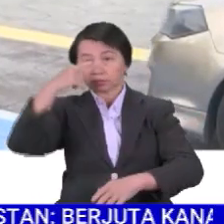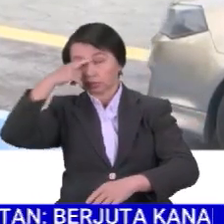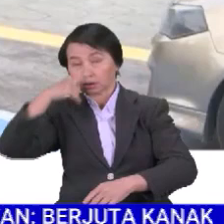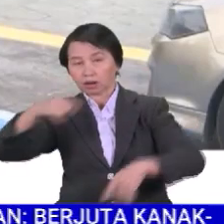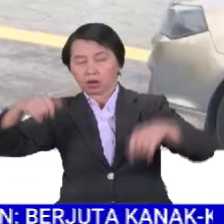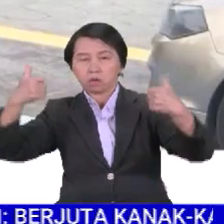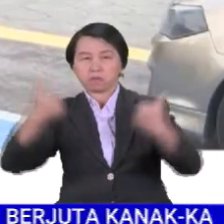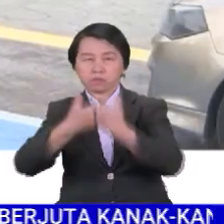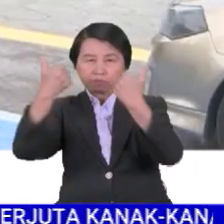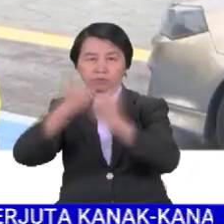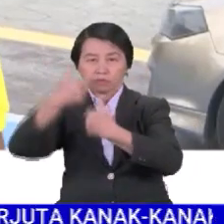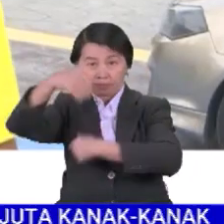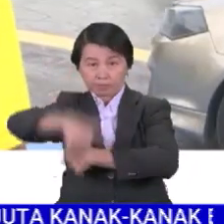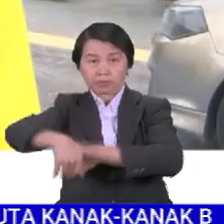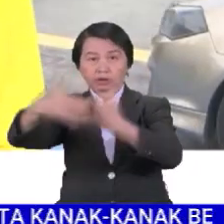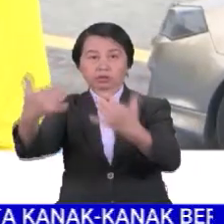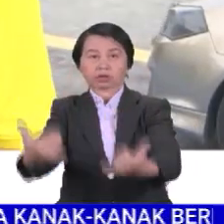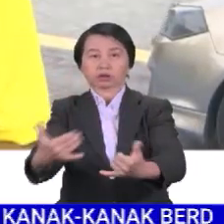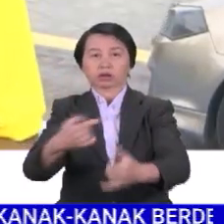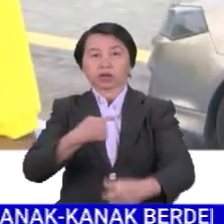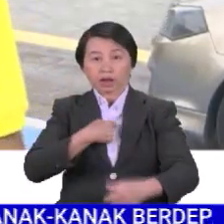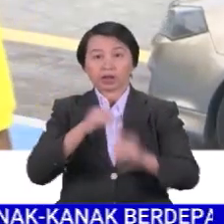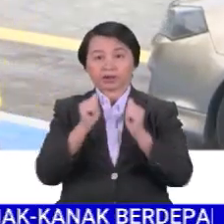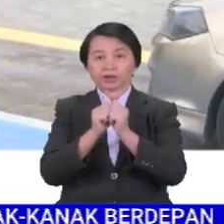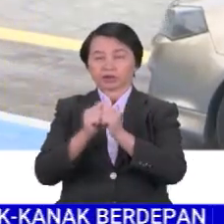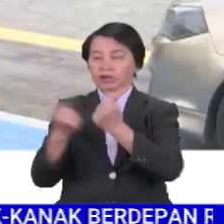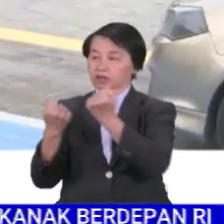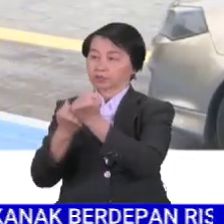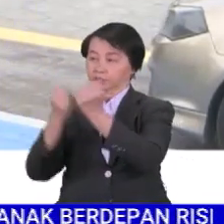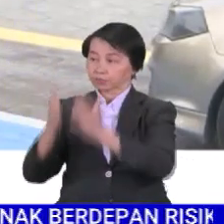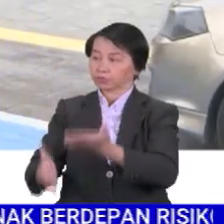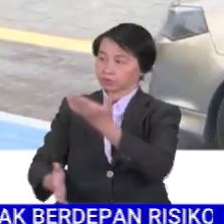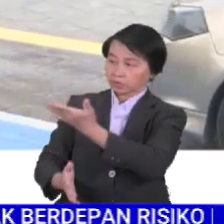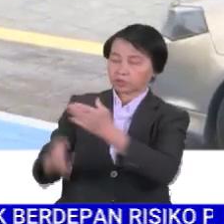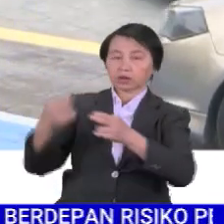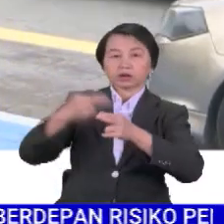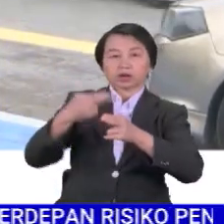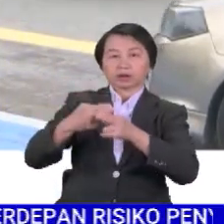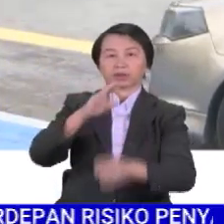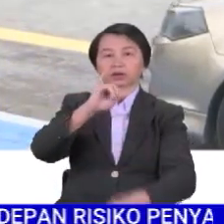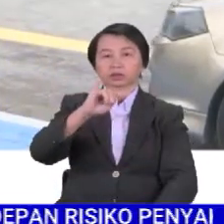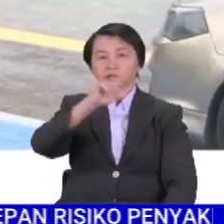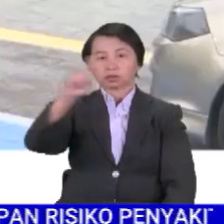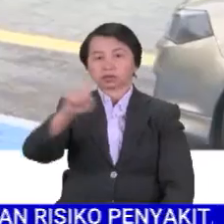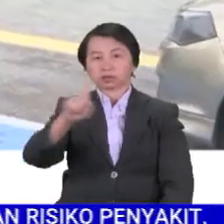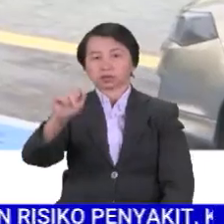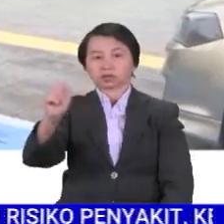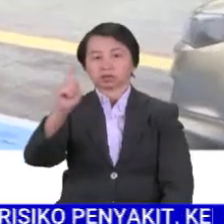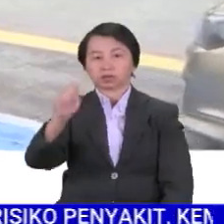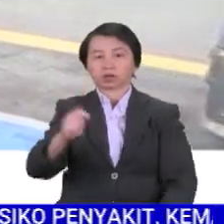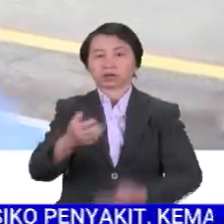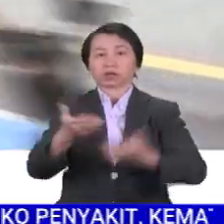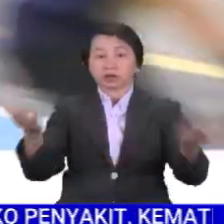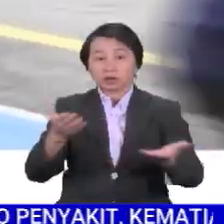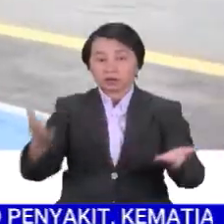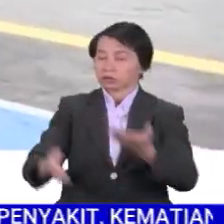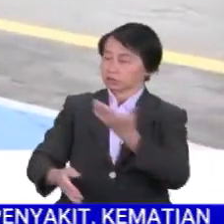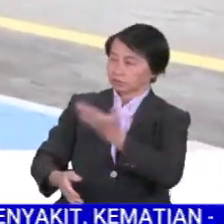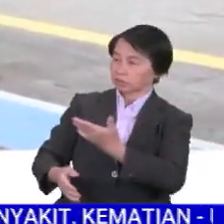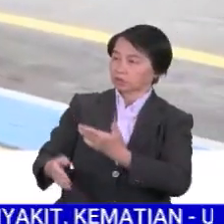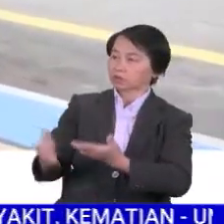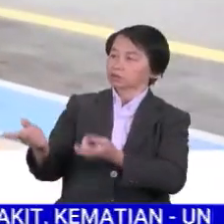Jadi sekarang ini saya bersama dengan penyokong yang bernama Izat di dataran ini untuk